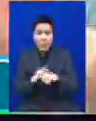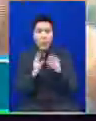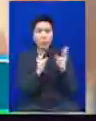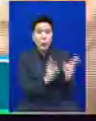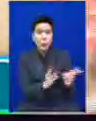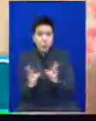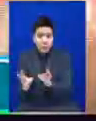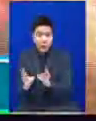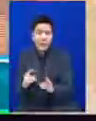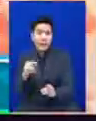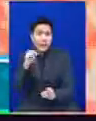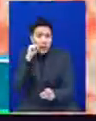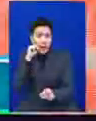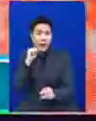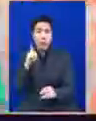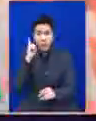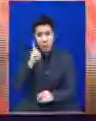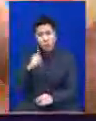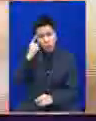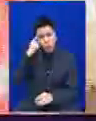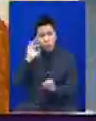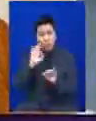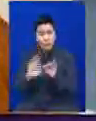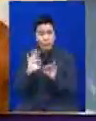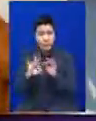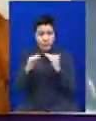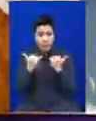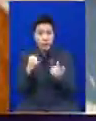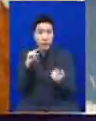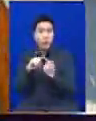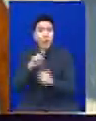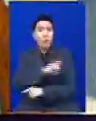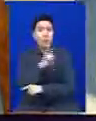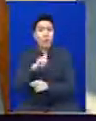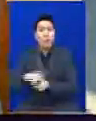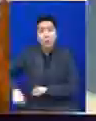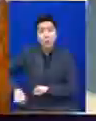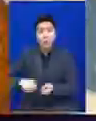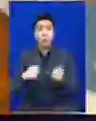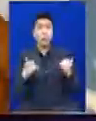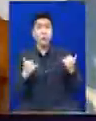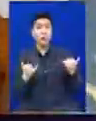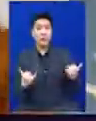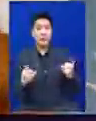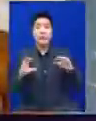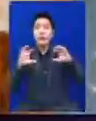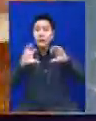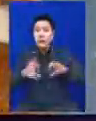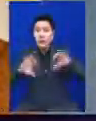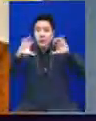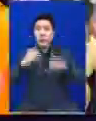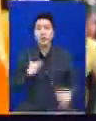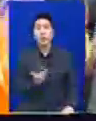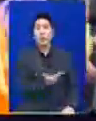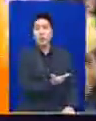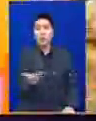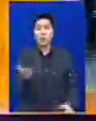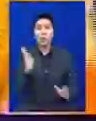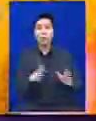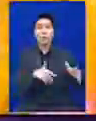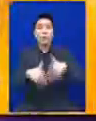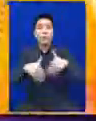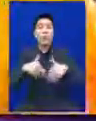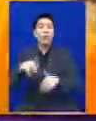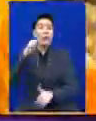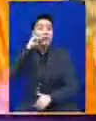การรณรงค์การใช้น้ำอย่างรู้คุณค่าโดยเฉพาะในช่วงเทศกาลสงกรานต์ที่จะถึงนี้รัฐบาลได้ขอความร่วมมือให้ประชาชนใช้